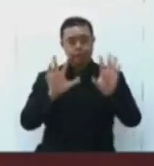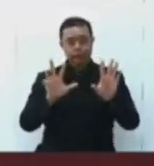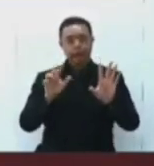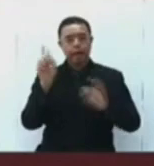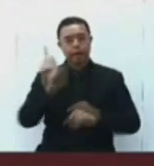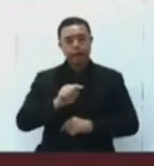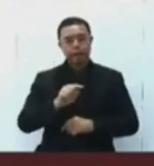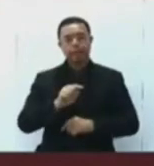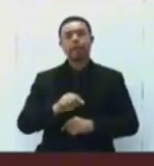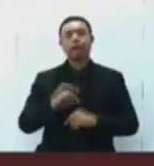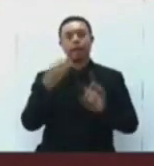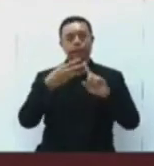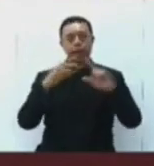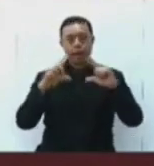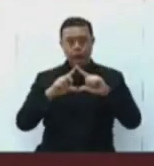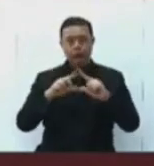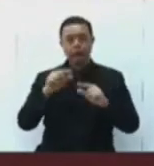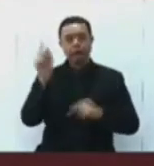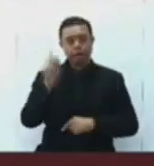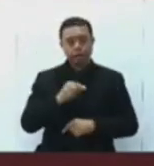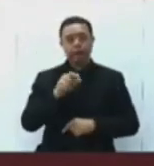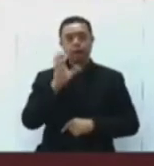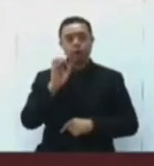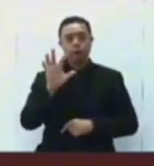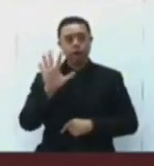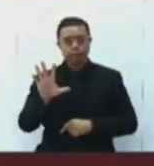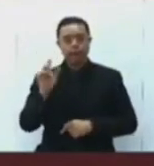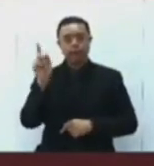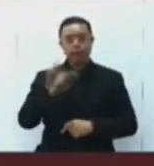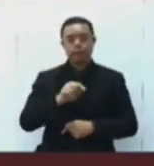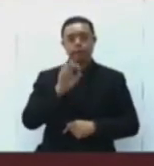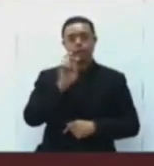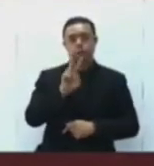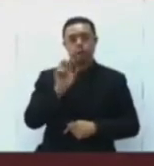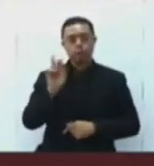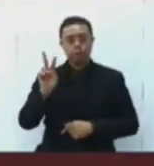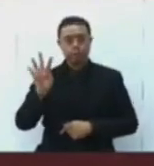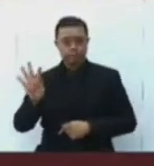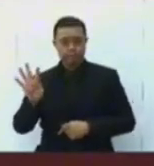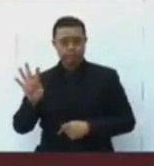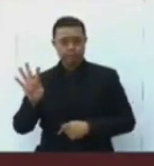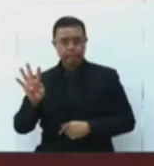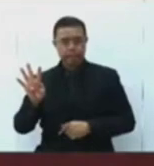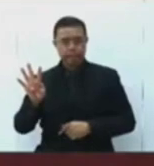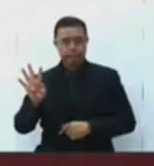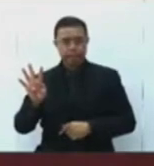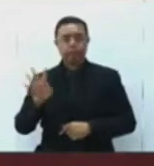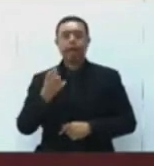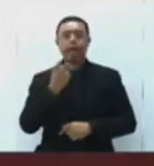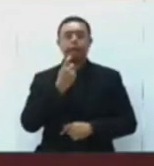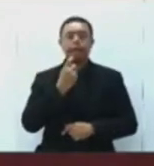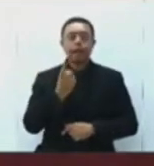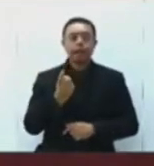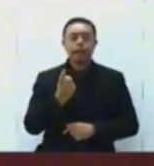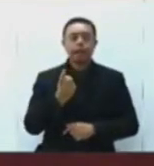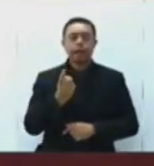pl.01.9/ datar ba g05 G 20024